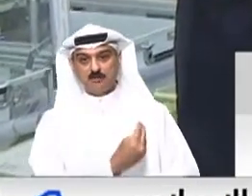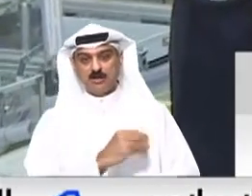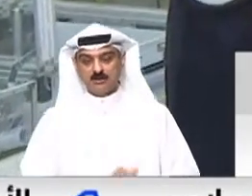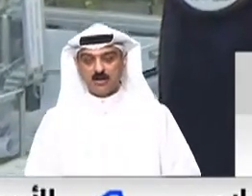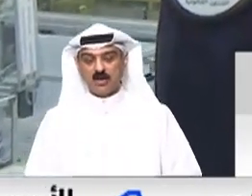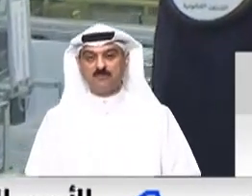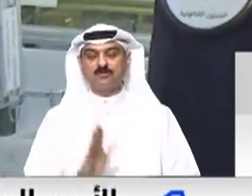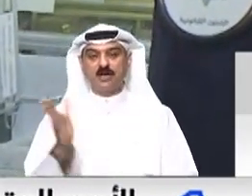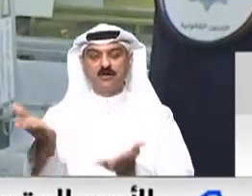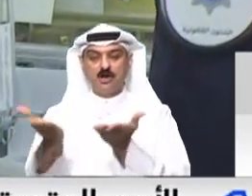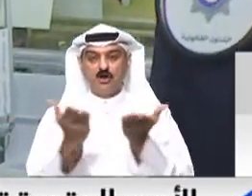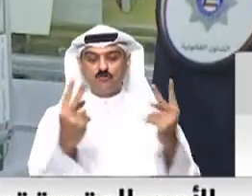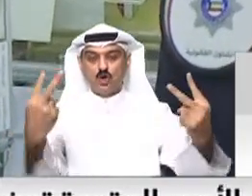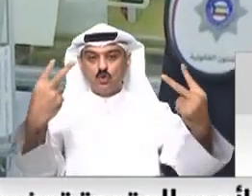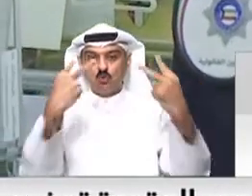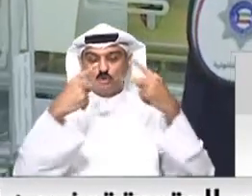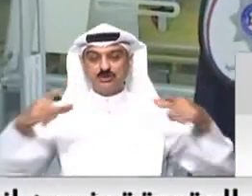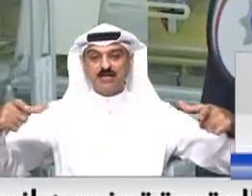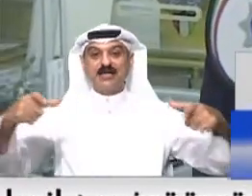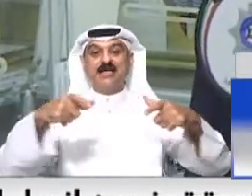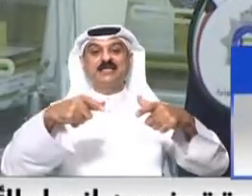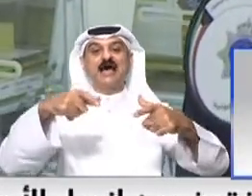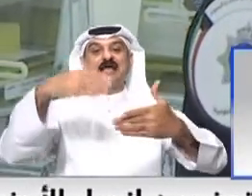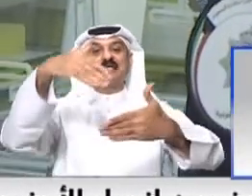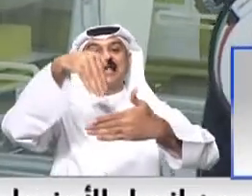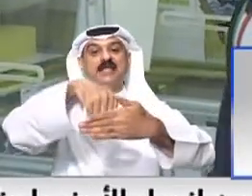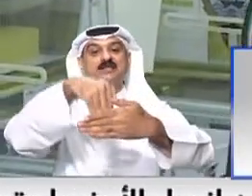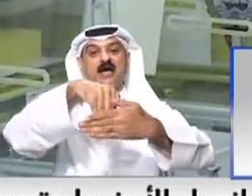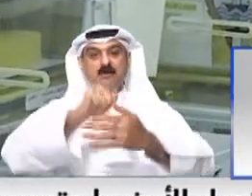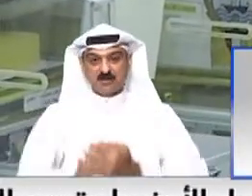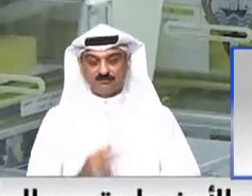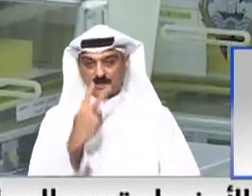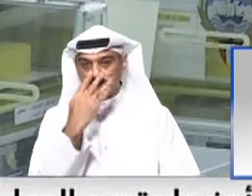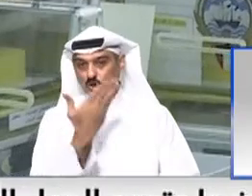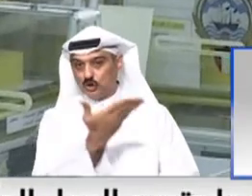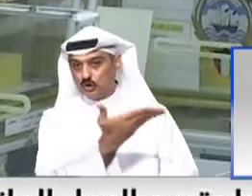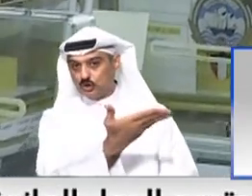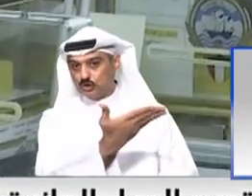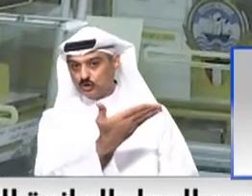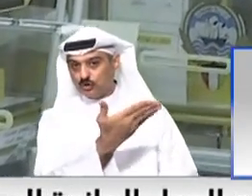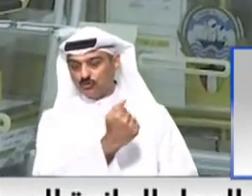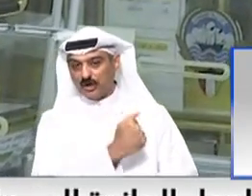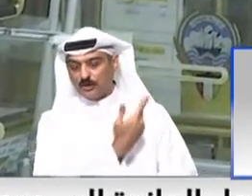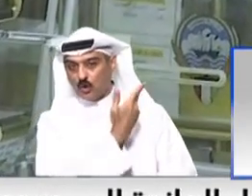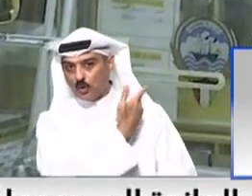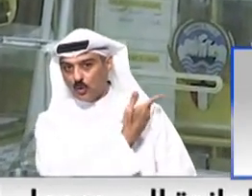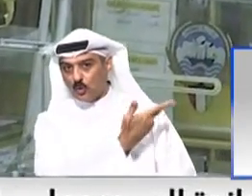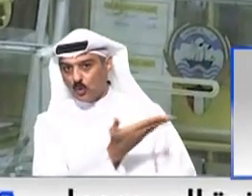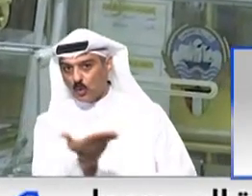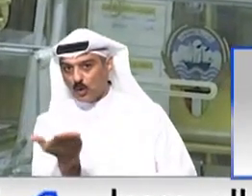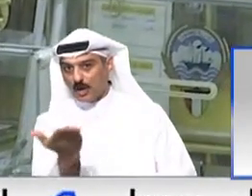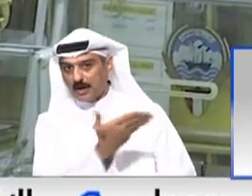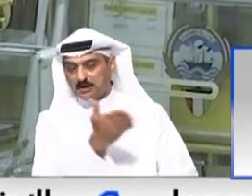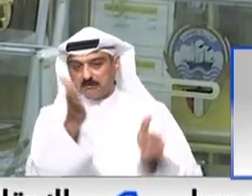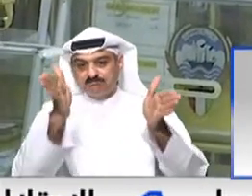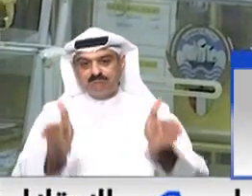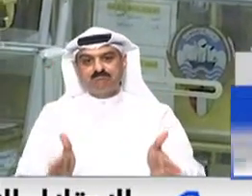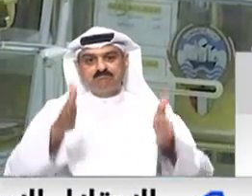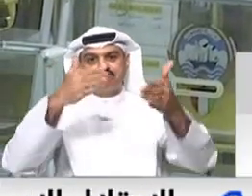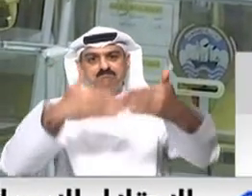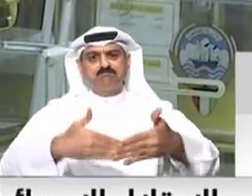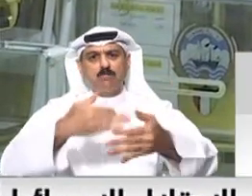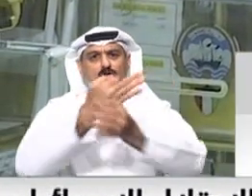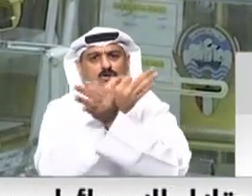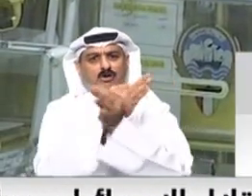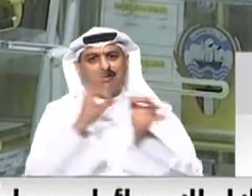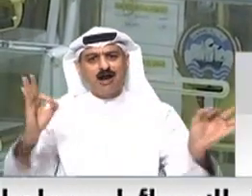وأرحب بالسادة المشاهدين في إدارة شؤون الانتخابات. طبعا كما تشاهدون في الخلف جاري تجهيز الصناديق ليوم العرس الديمقراطي،